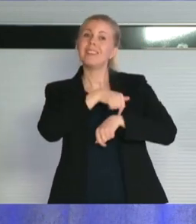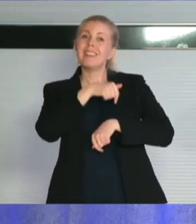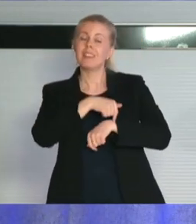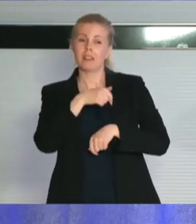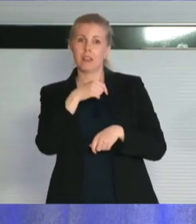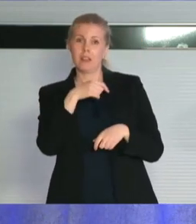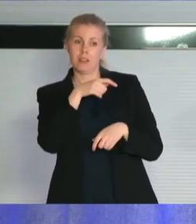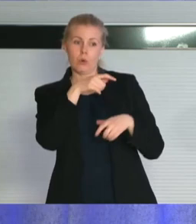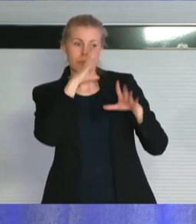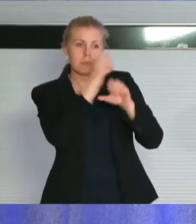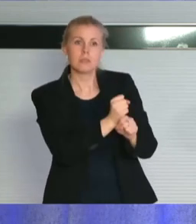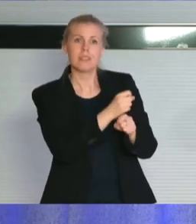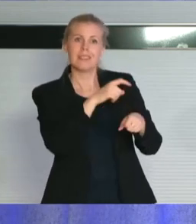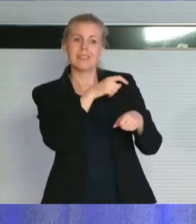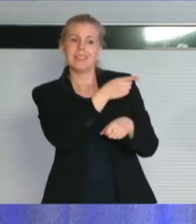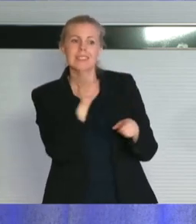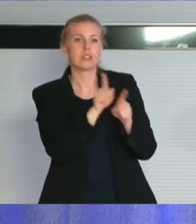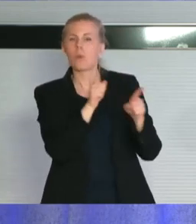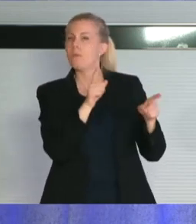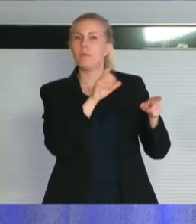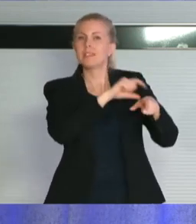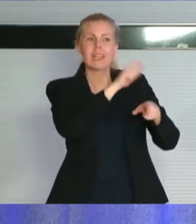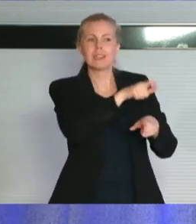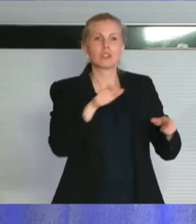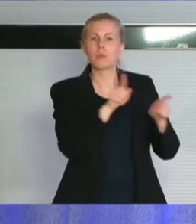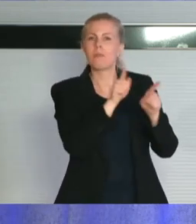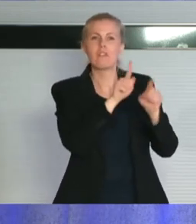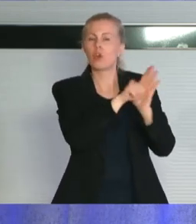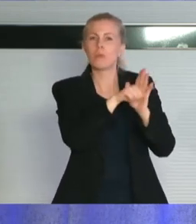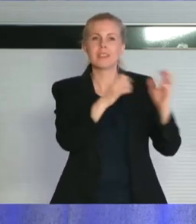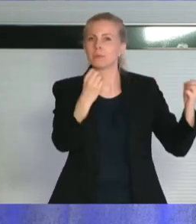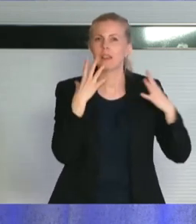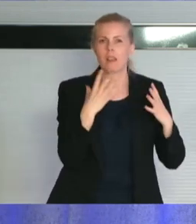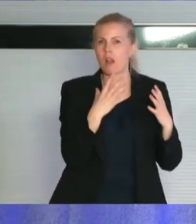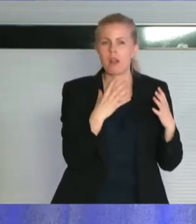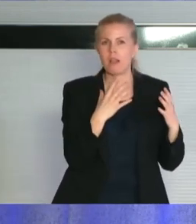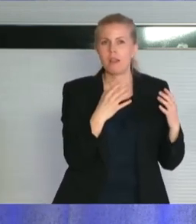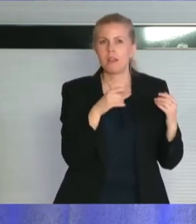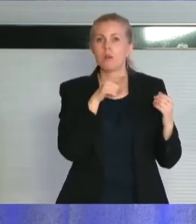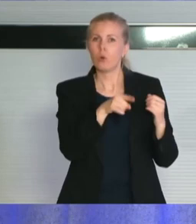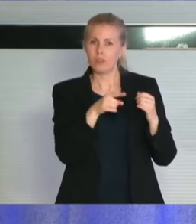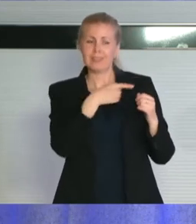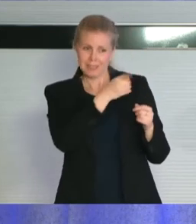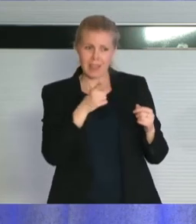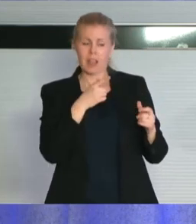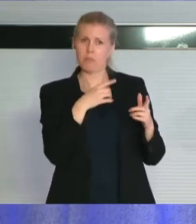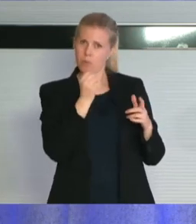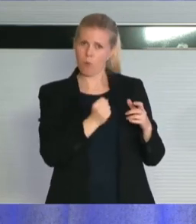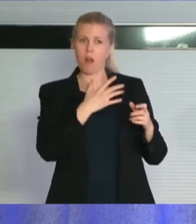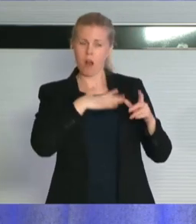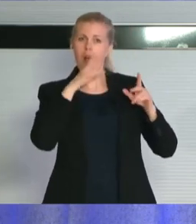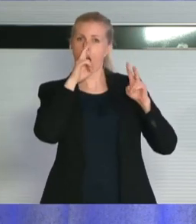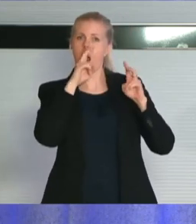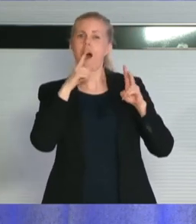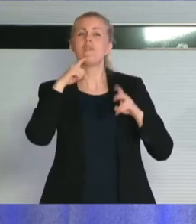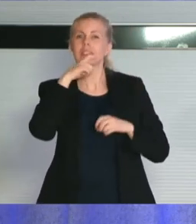har koronavirussykdom. Og dem er det mange hundre tusen av i Norge. De er alle avhengige av avansert, moderne behandling. Og hvis